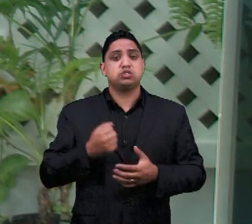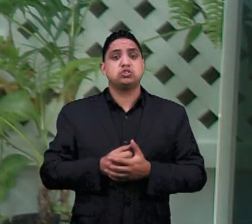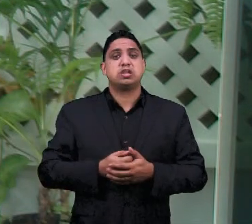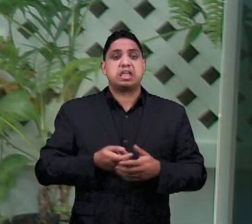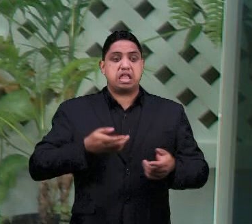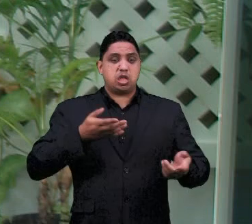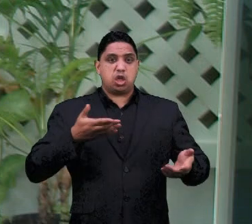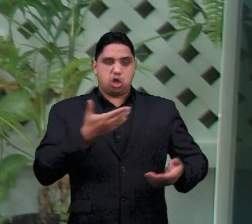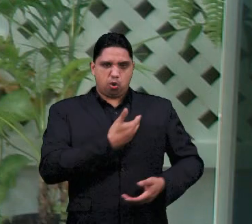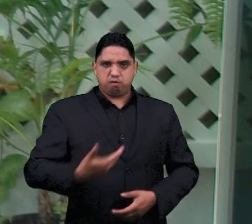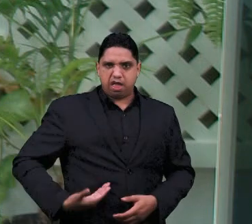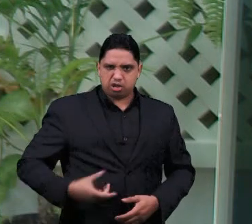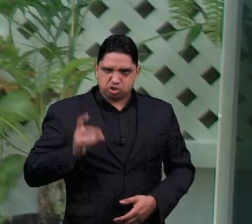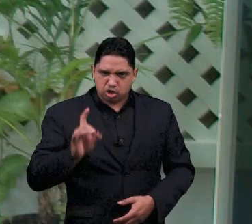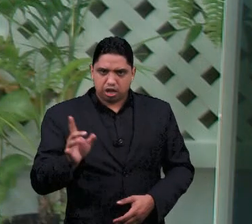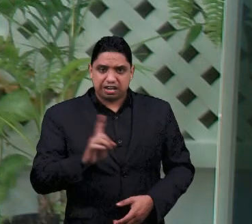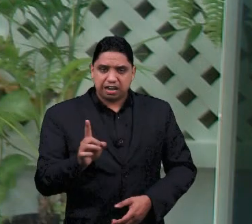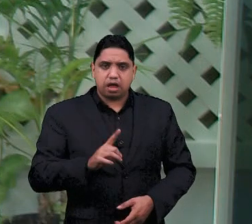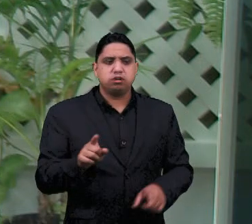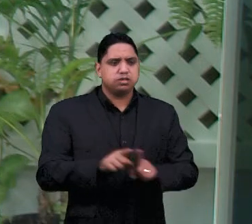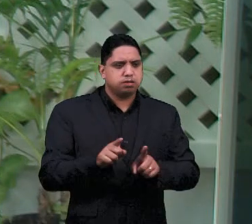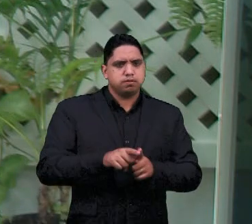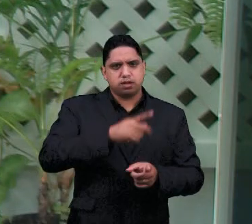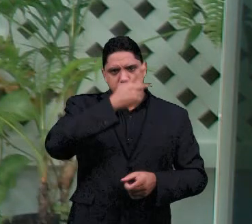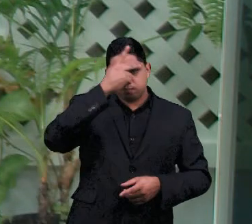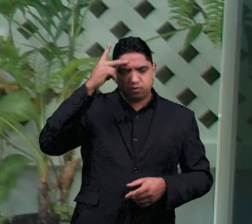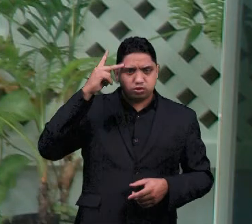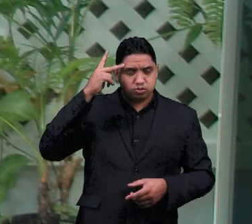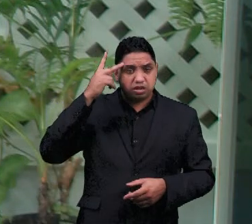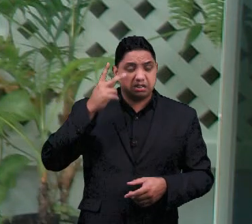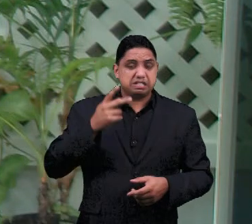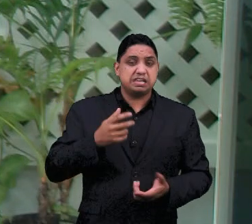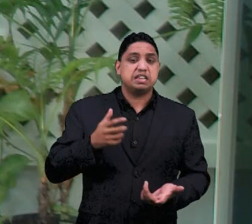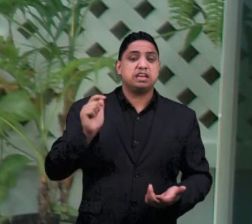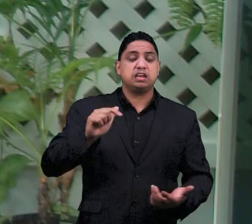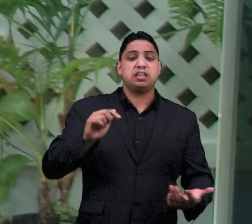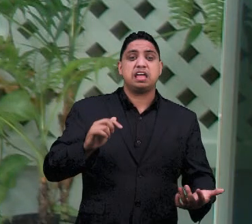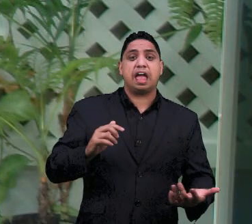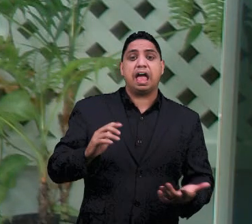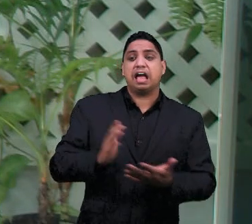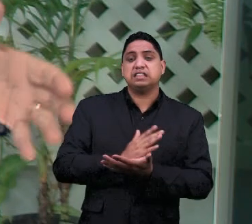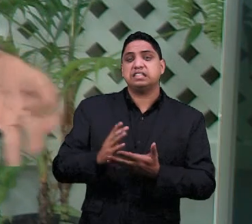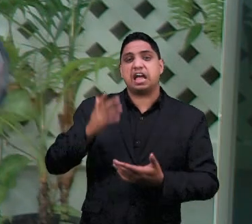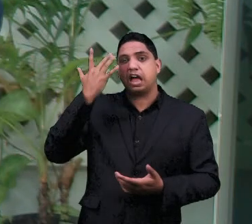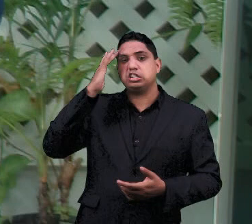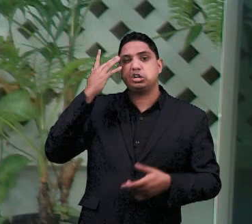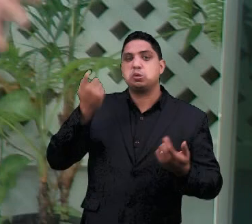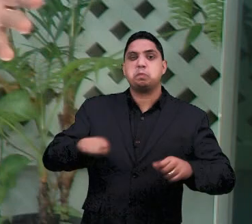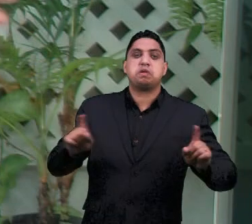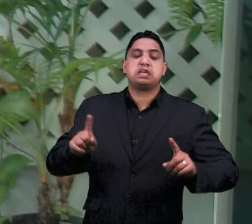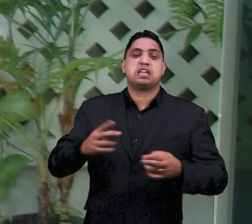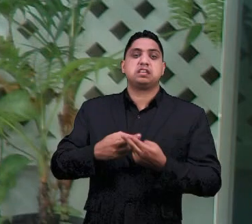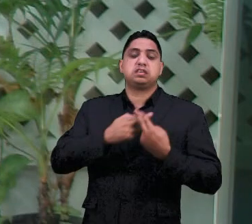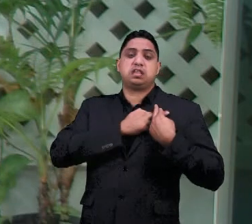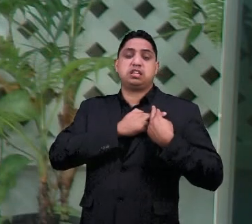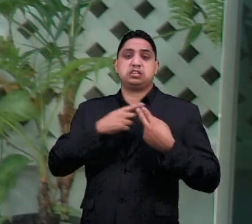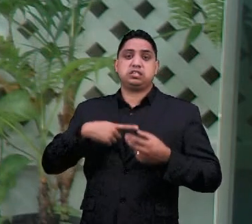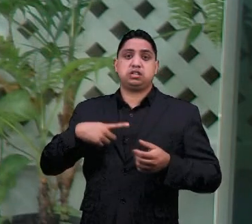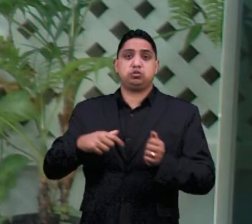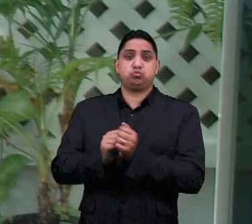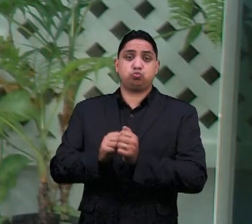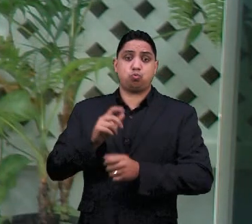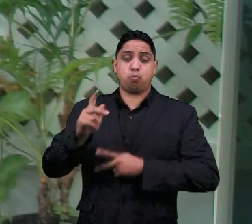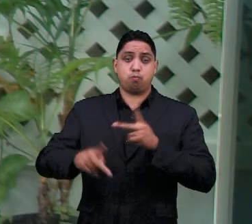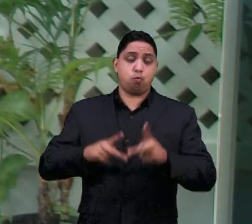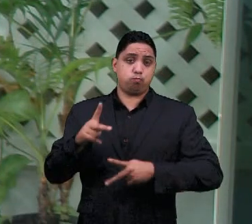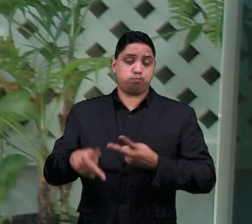gouvernent, pas seulement, mais ceux qui sont gouvernés aussi. Parce que beaucoup ne considère pas sa